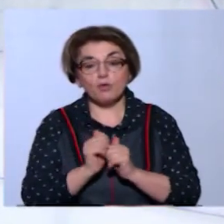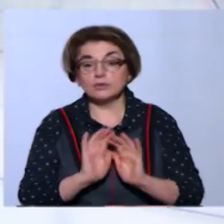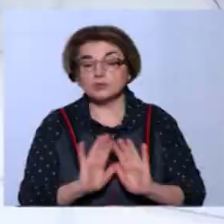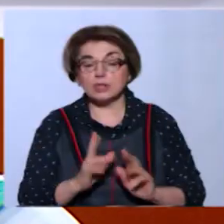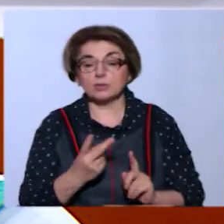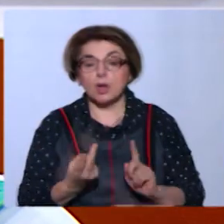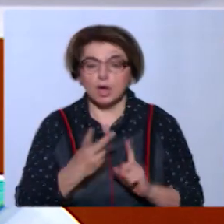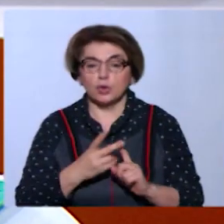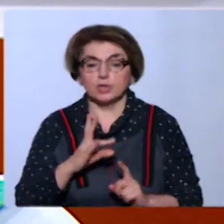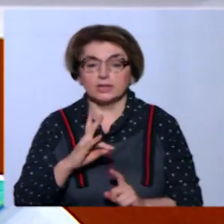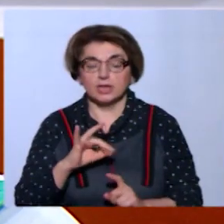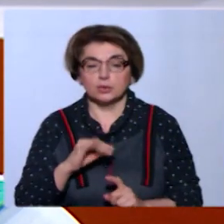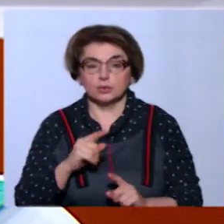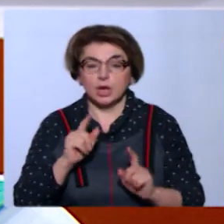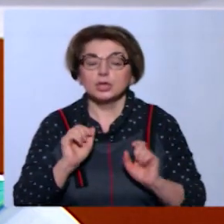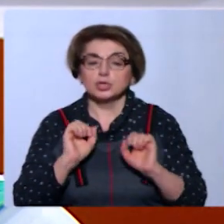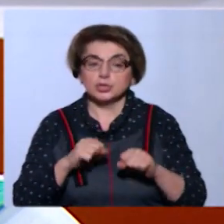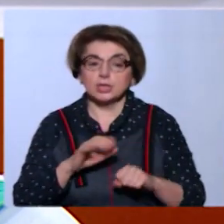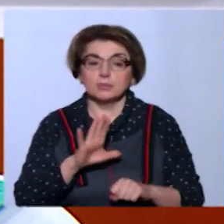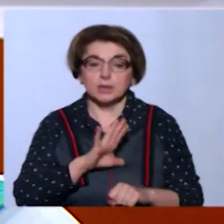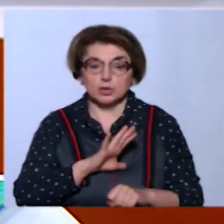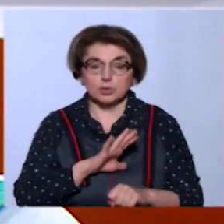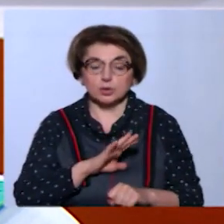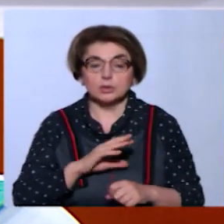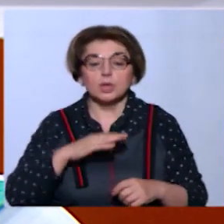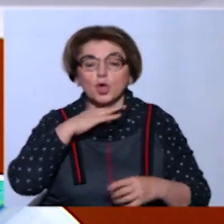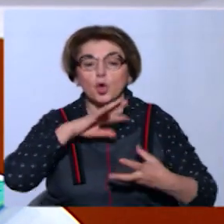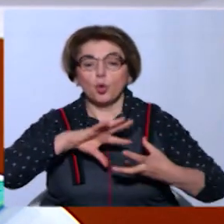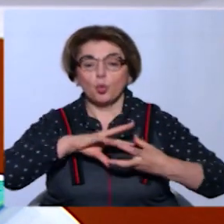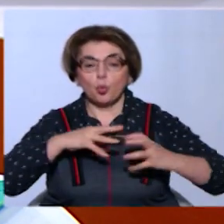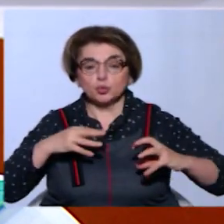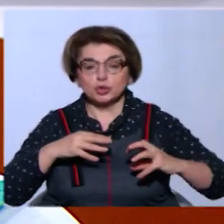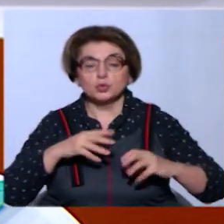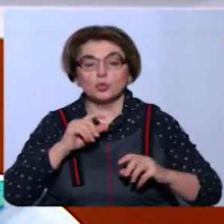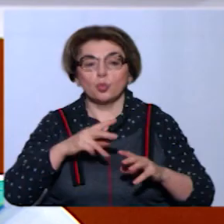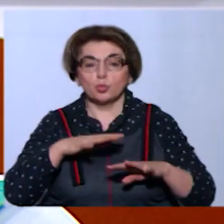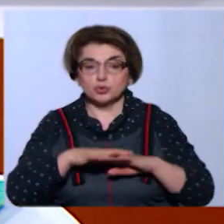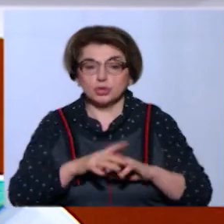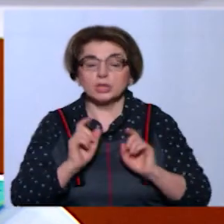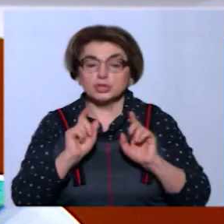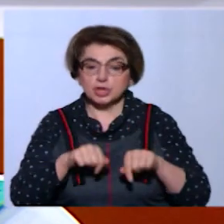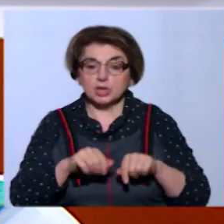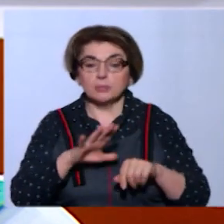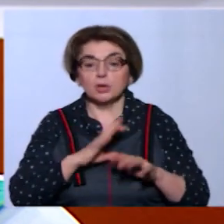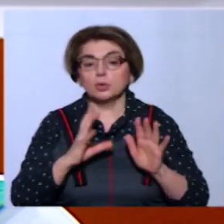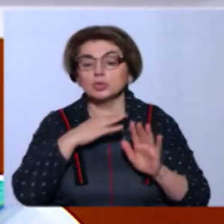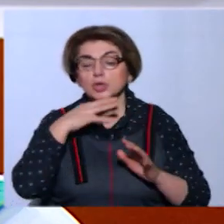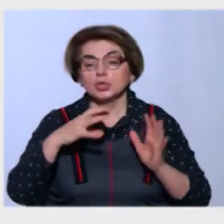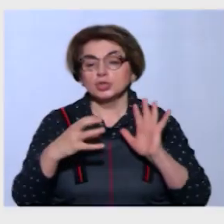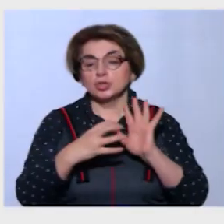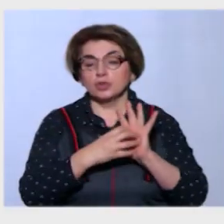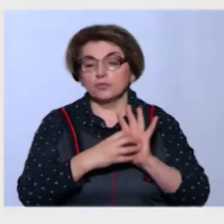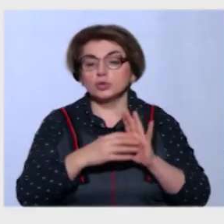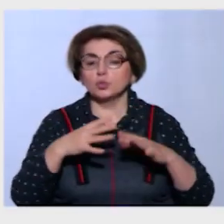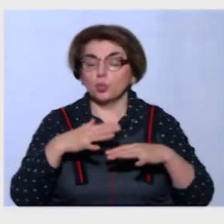მეორე ნეირონი, ან შეიძლება იყოს კუნთის უჯრედი, ან შეიძლება იყოს ჯირკვლის უჯრედი. თუ